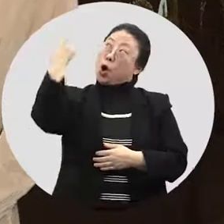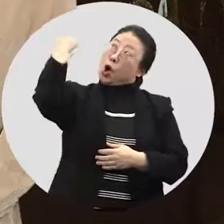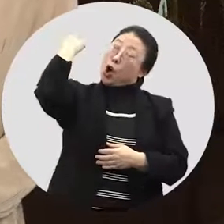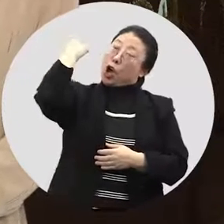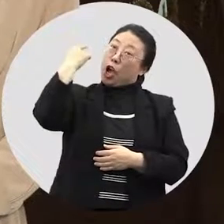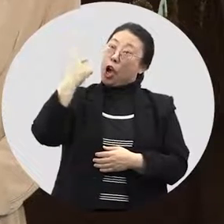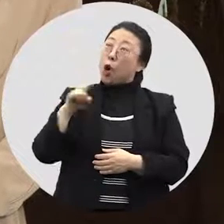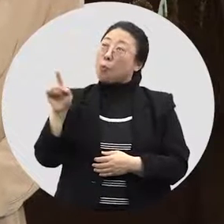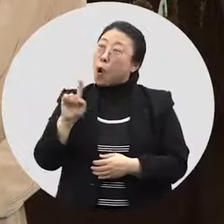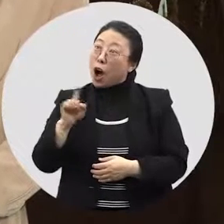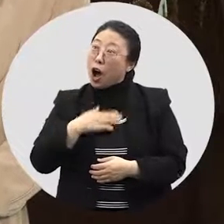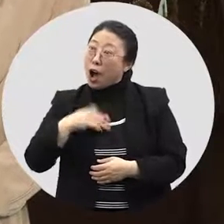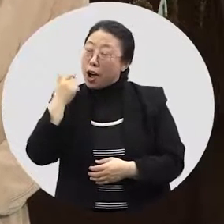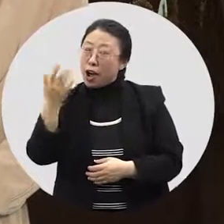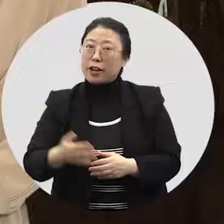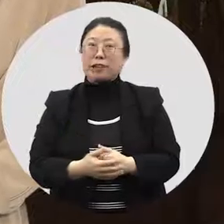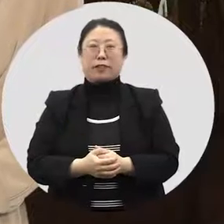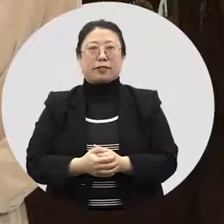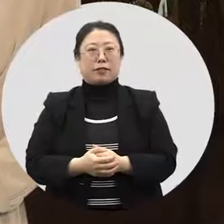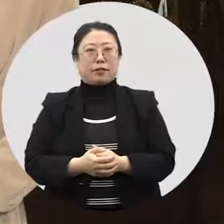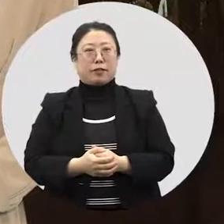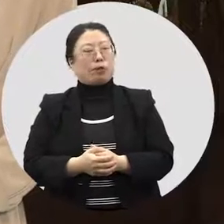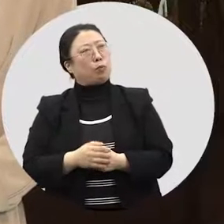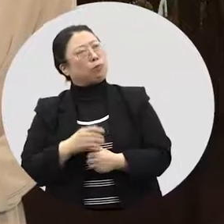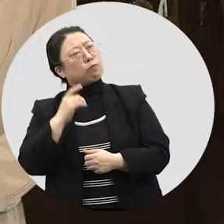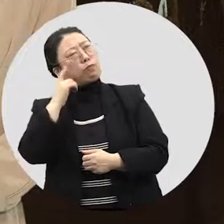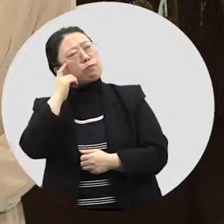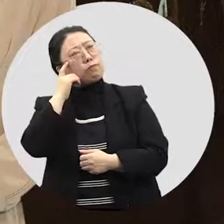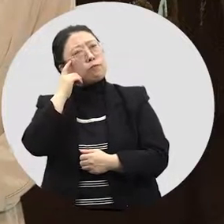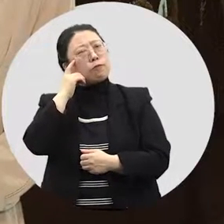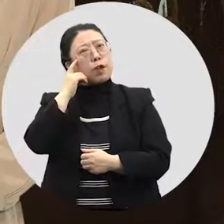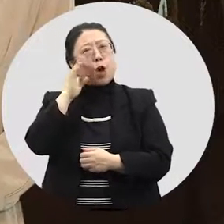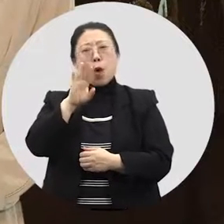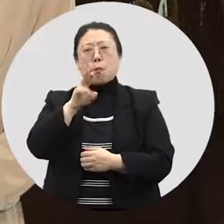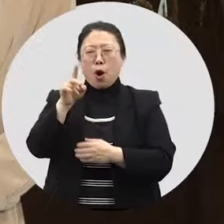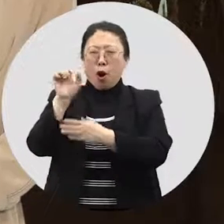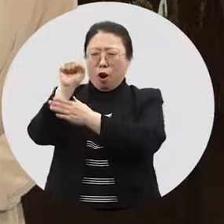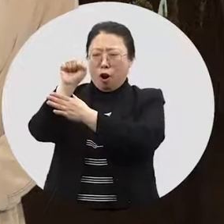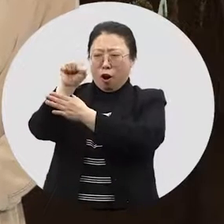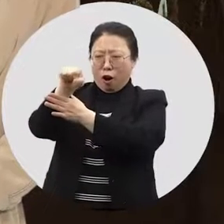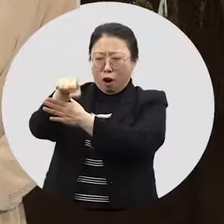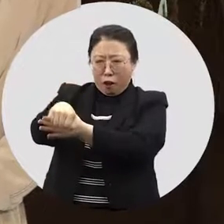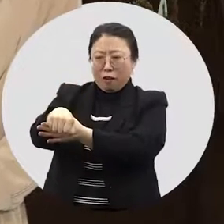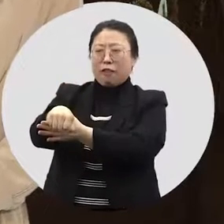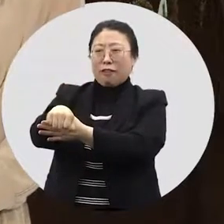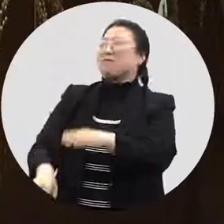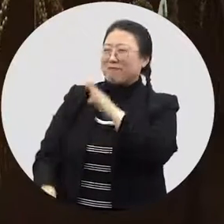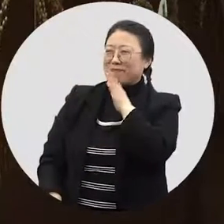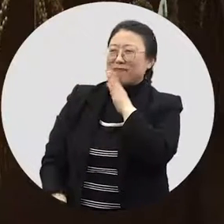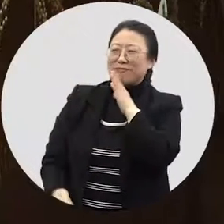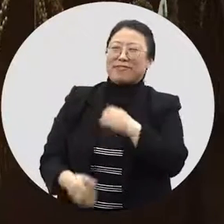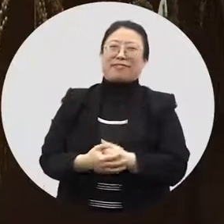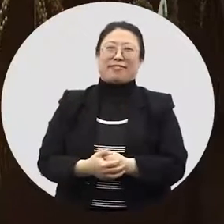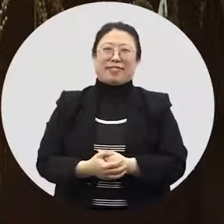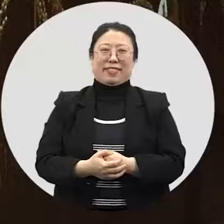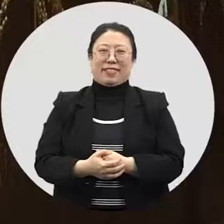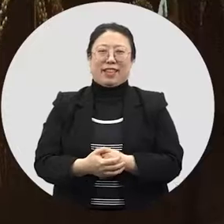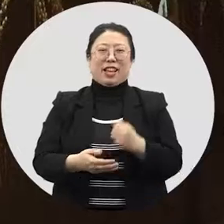누리더라 선생님 뒤로 보이는게 뭔지 알아요 어 그게 쓰긴 벼 아닌가요